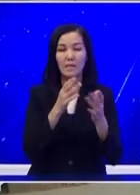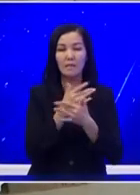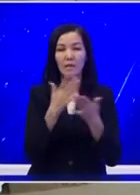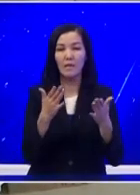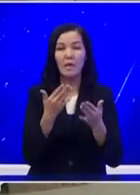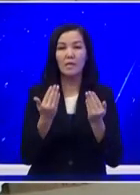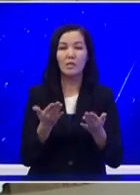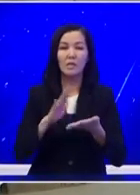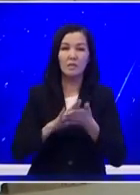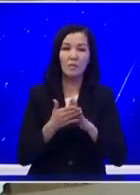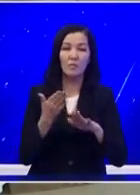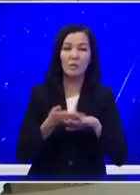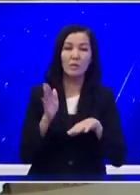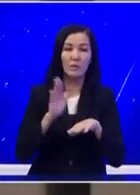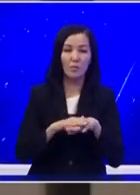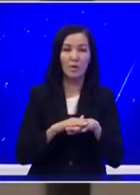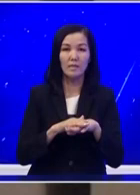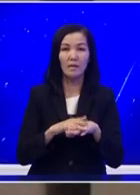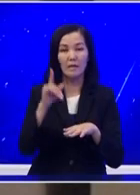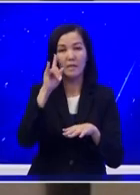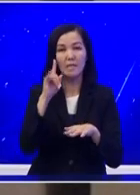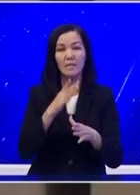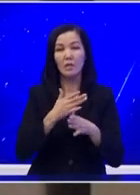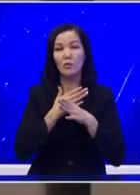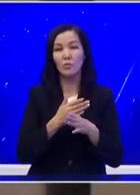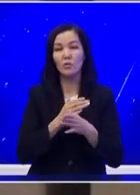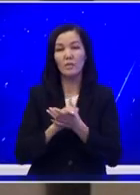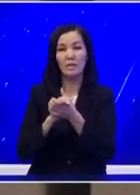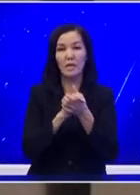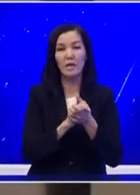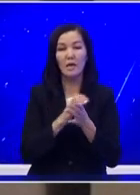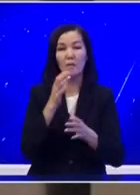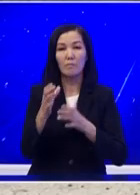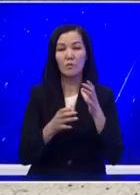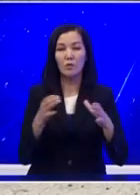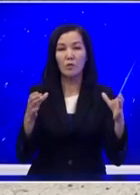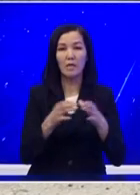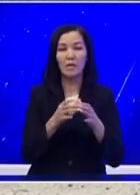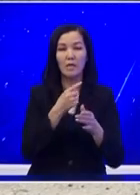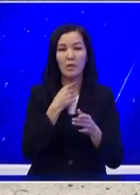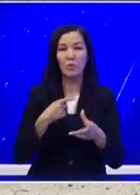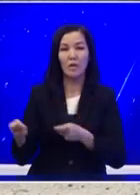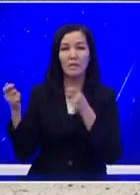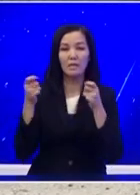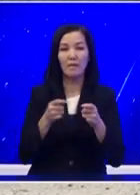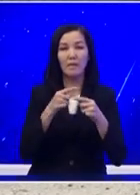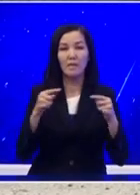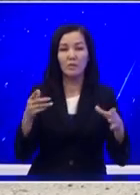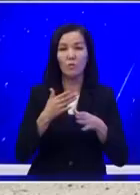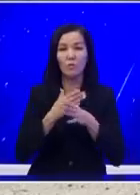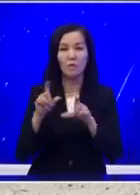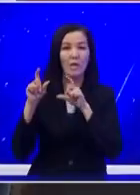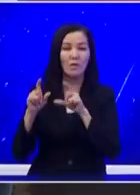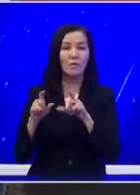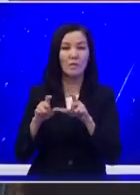непростой ситуацией всевозможную помощь Казахстану оказывают дружеские государства и международные организации. Так, в Талдыкурган доставили гуманитарный груз из